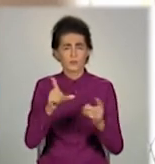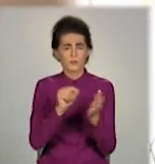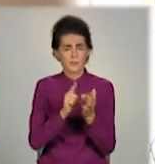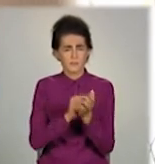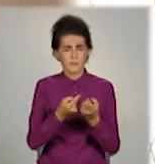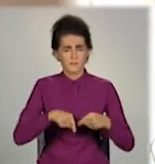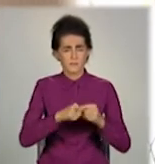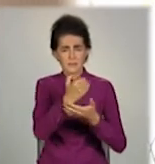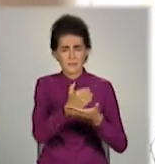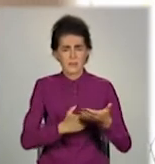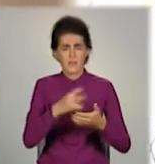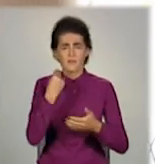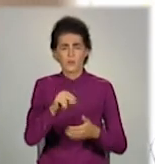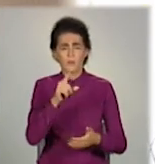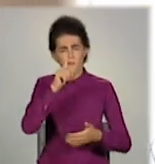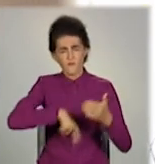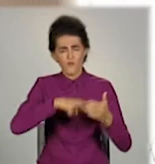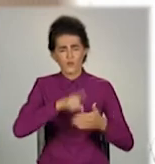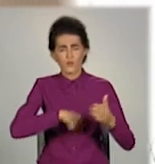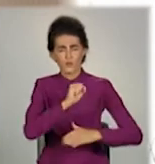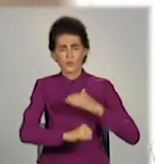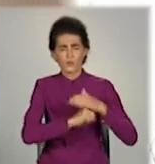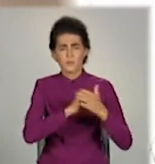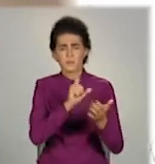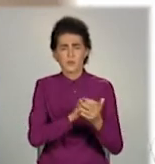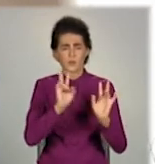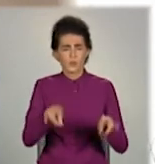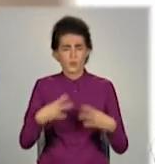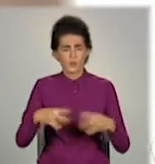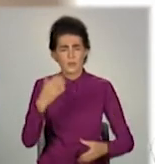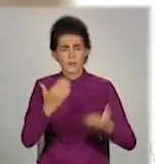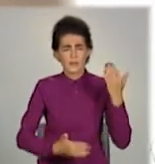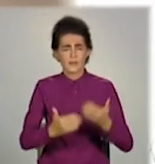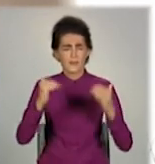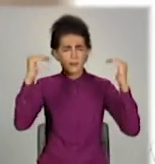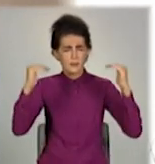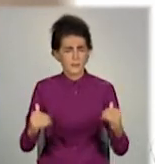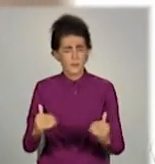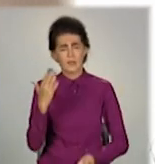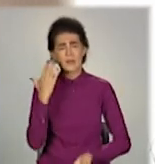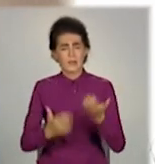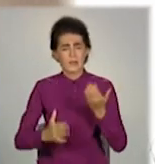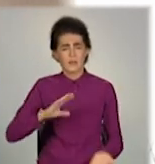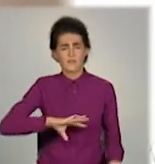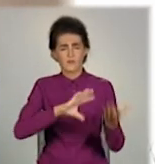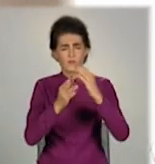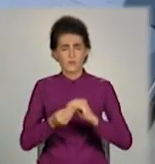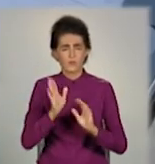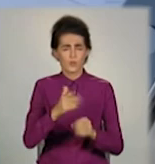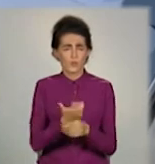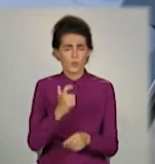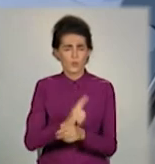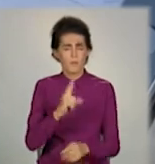на пенсію розраховувати не варто. Вона або буде досить низькою, або її взагалі... Вона буде просто